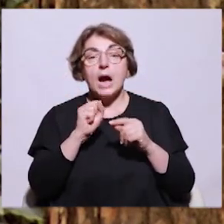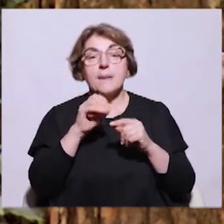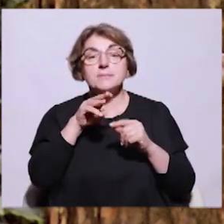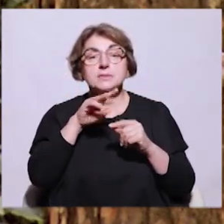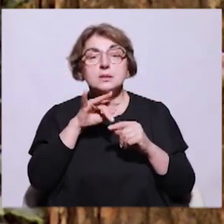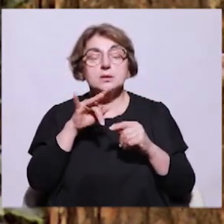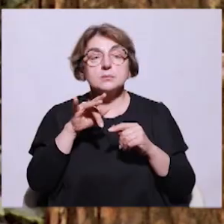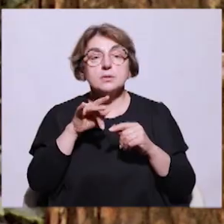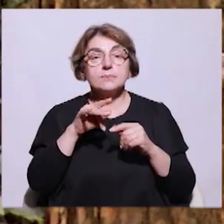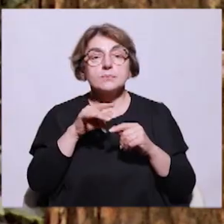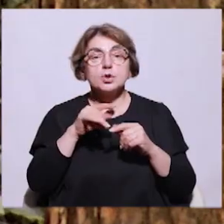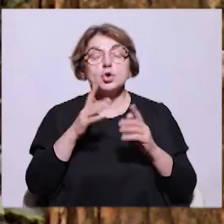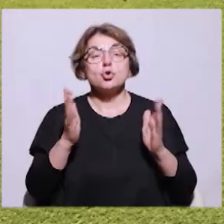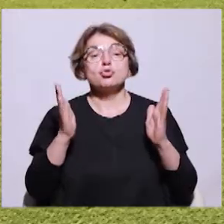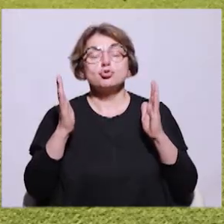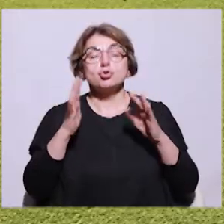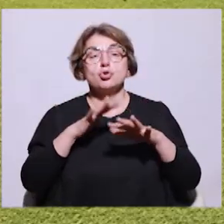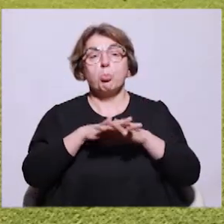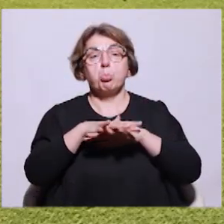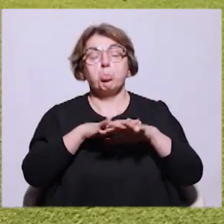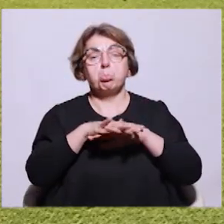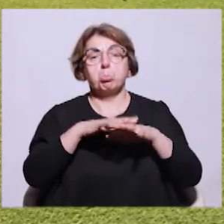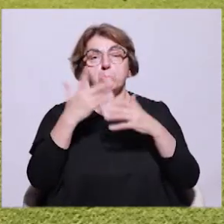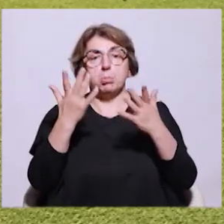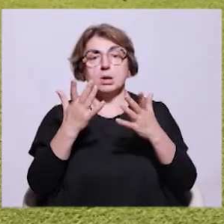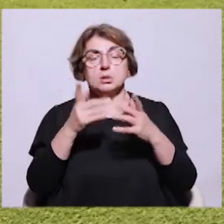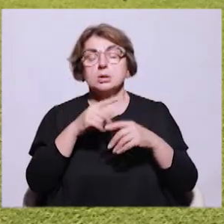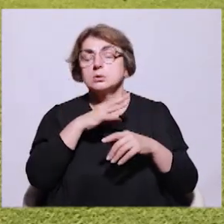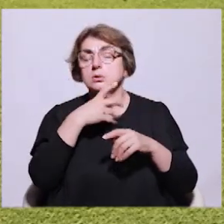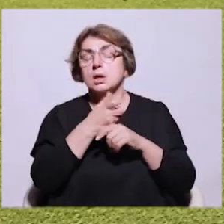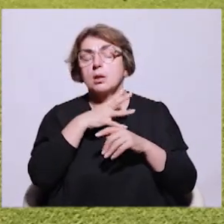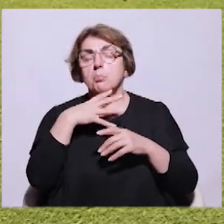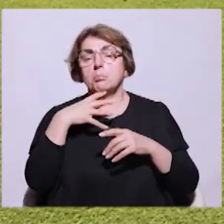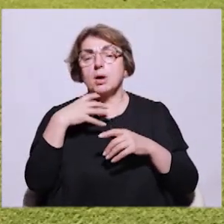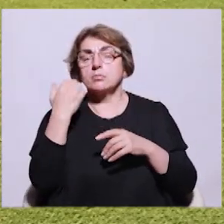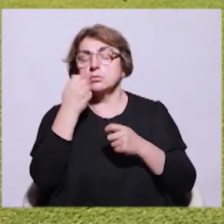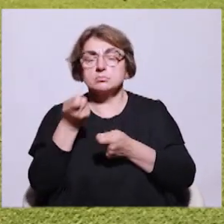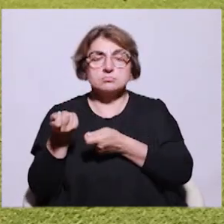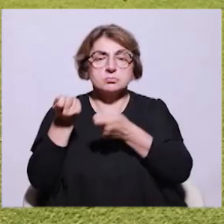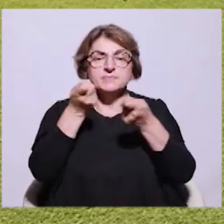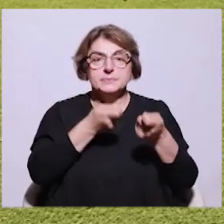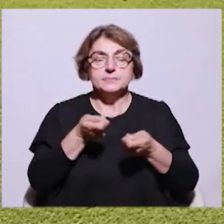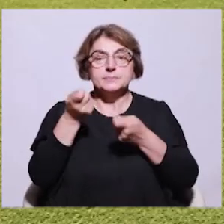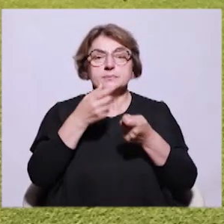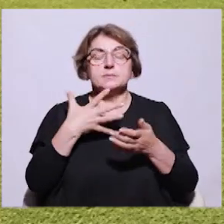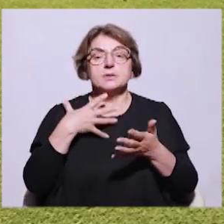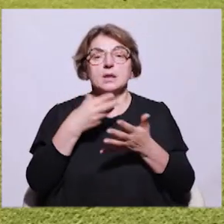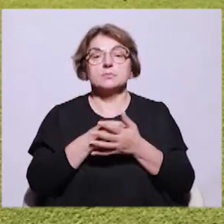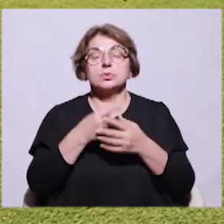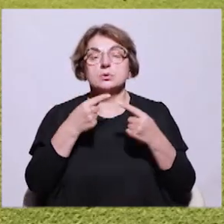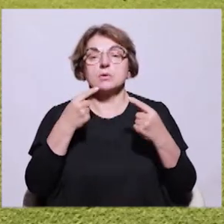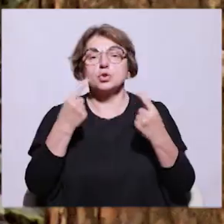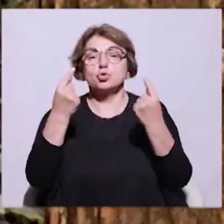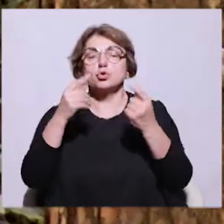ამსტერდამი აქციეს დიდ ბაზრად. იქ ხდებოდა უამრავი საქონლის ჩატანა. თავისი დიდი